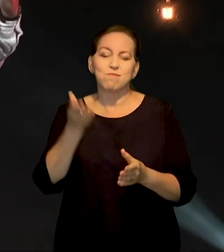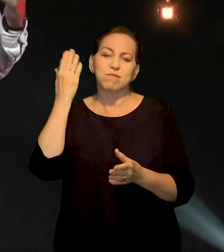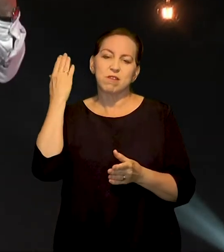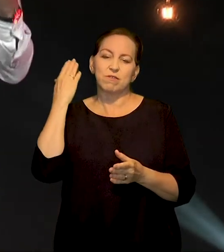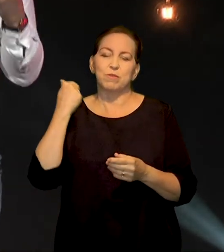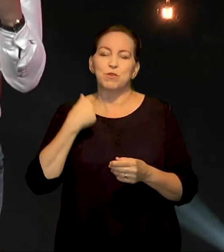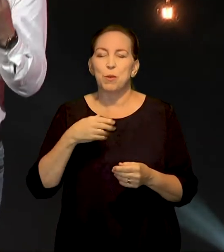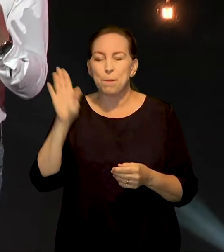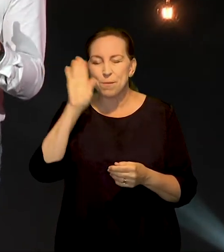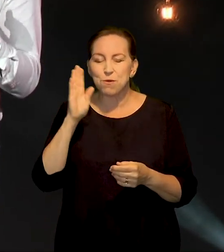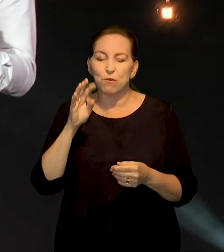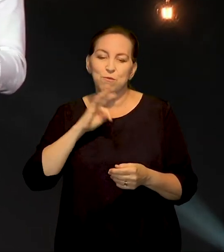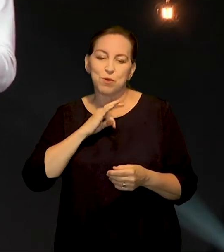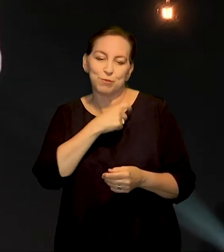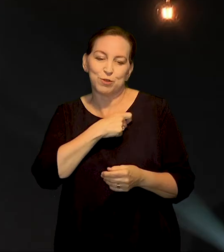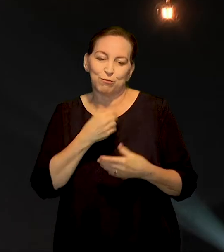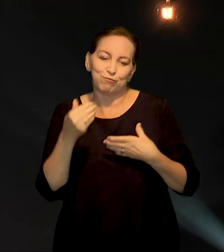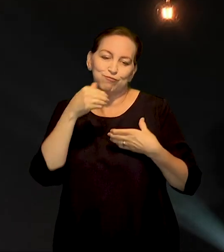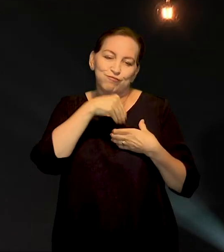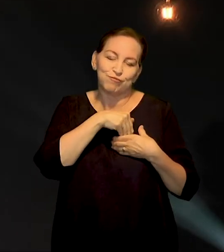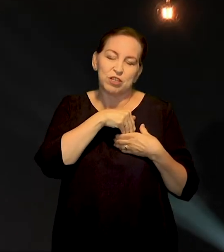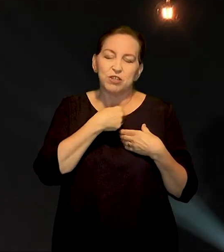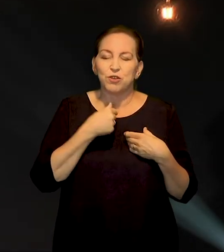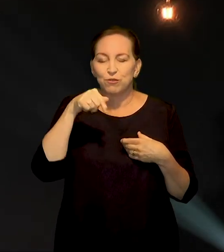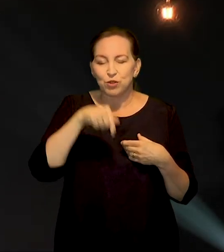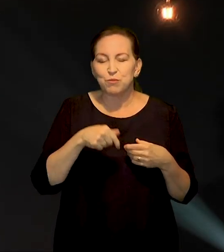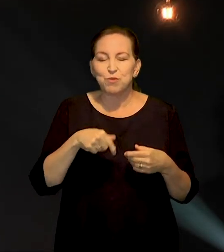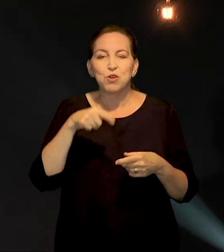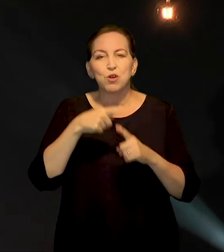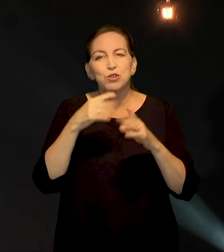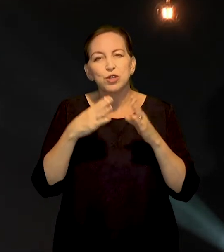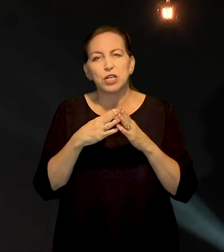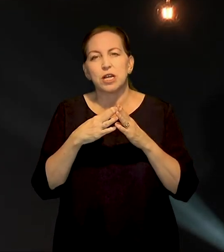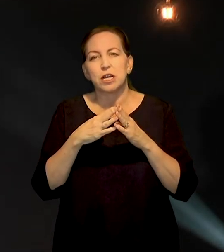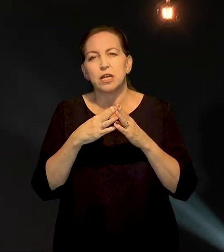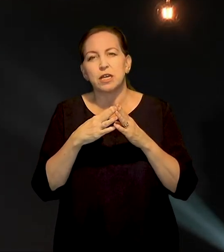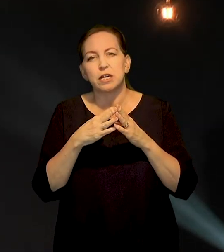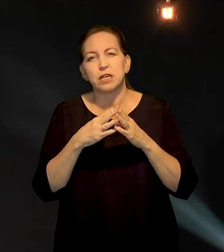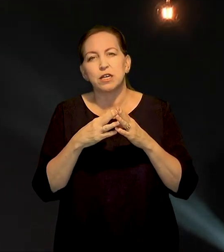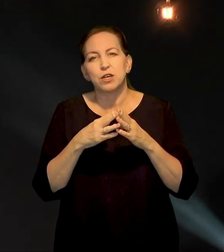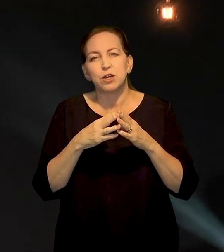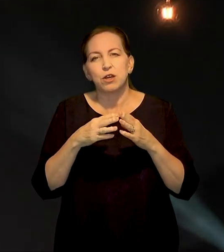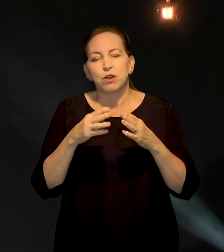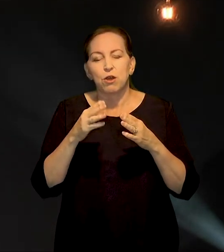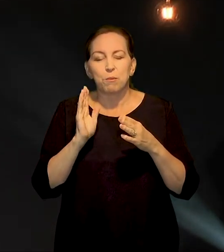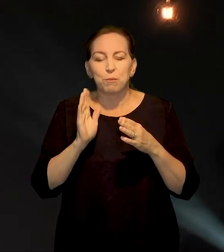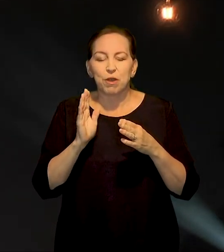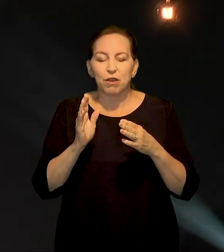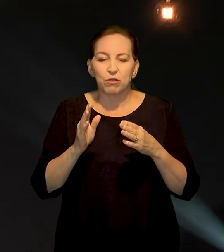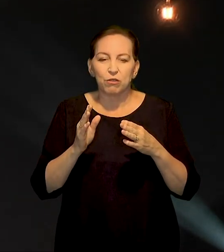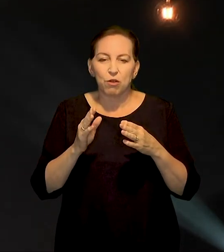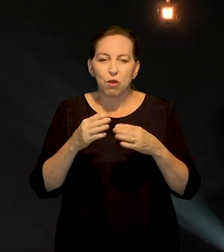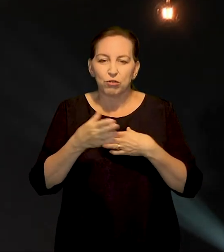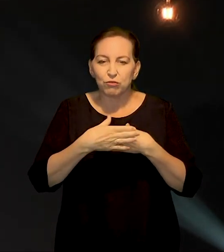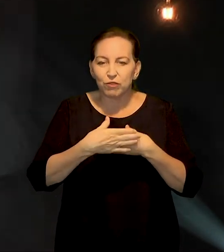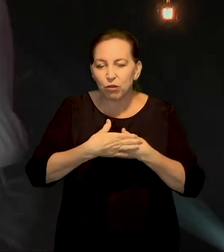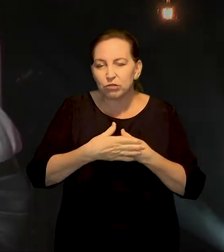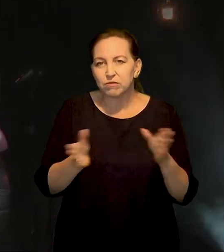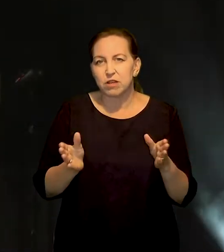dla właściciela winnicy, że może się okazać, że tak ciężko pracujemy, wiemy, co mamy robić, rozumiemy